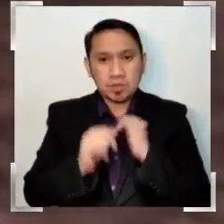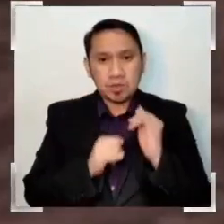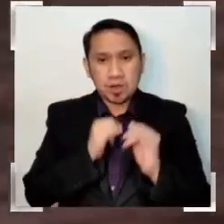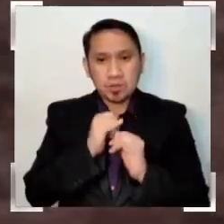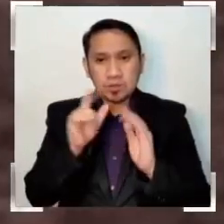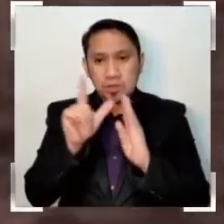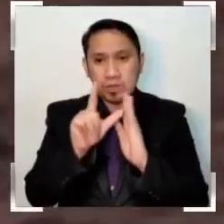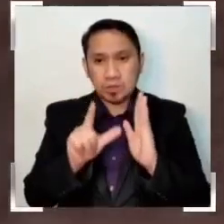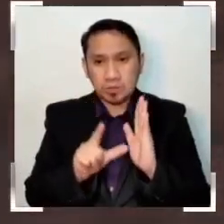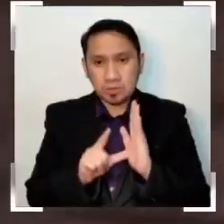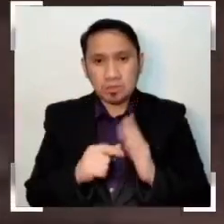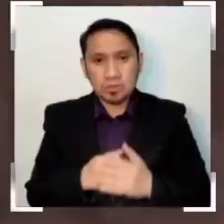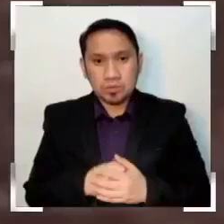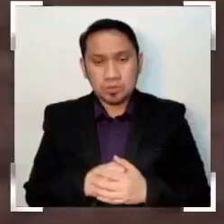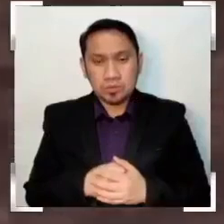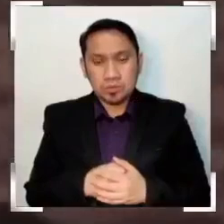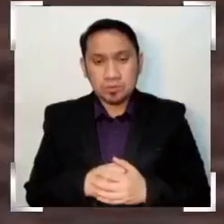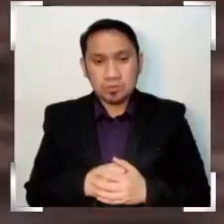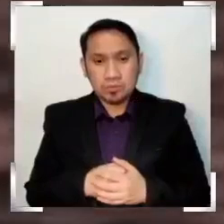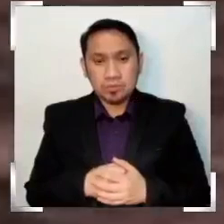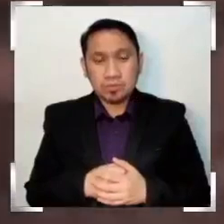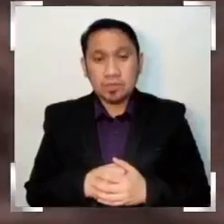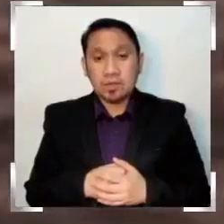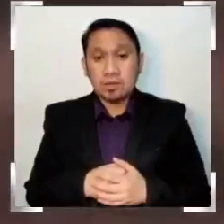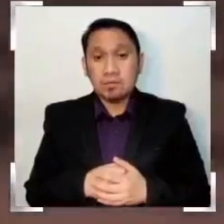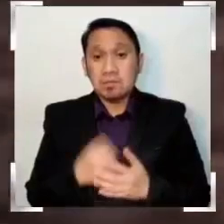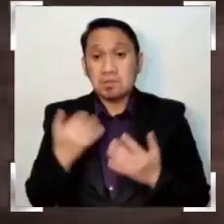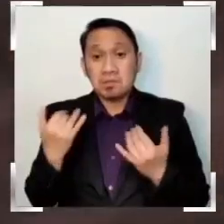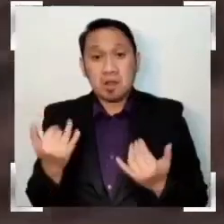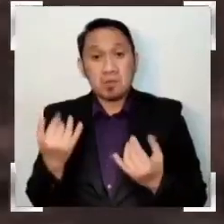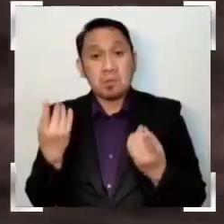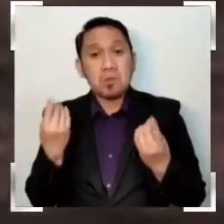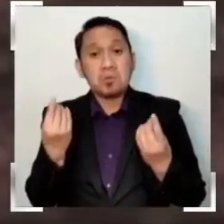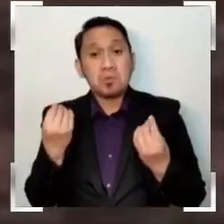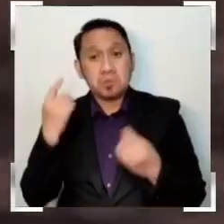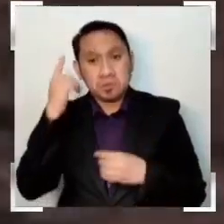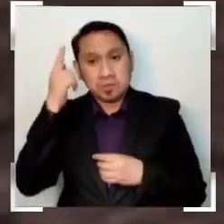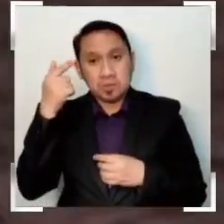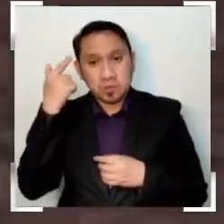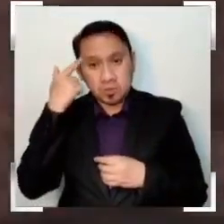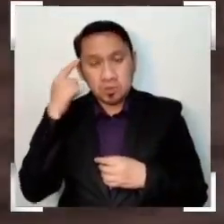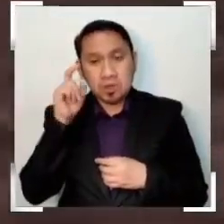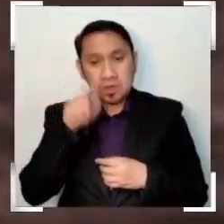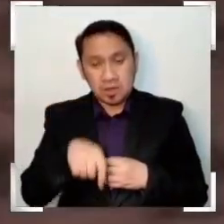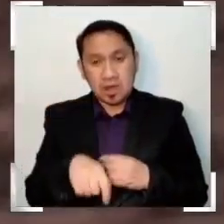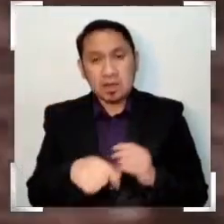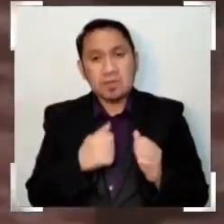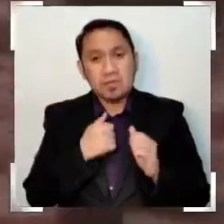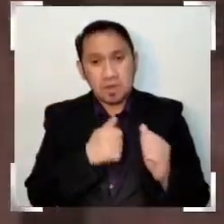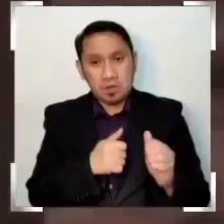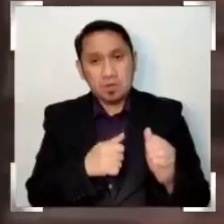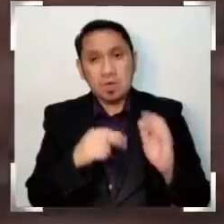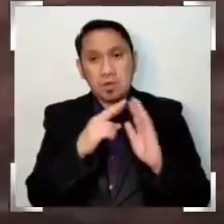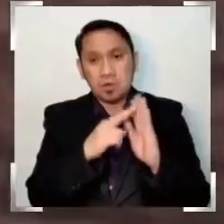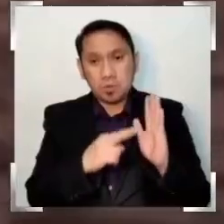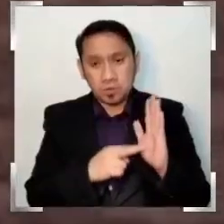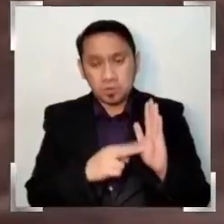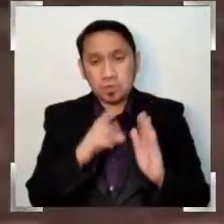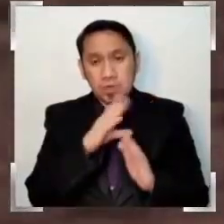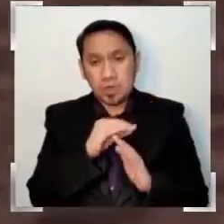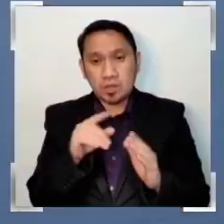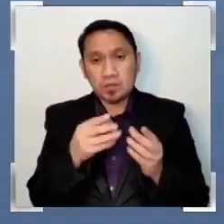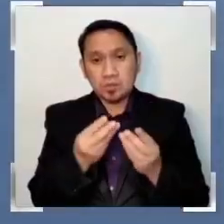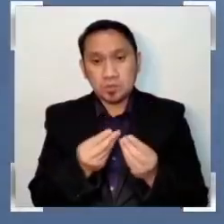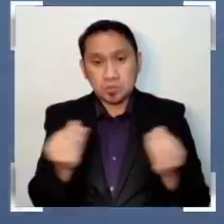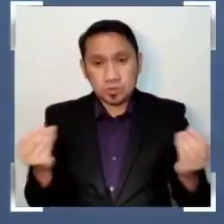ito ni Manalo, kaya ang magagawa raw ng gobyerno ay igiit pa rin ang rule of law at idaan dito ang pagresolba sa mga